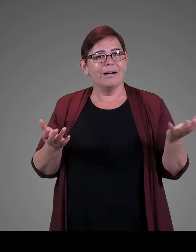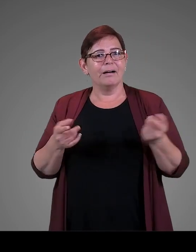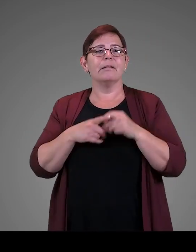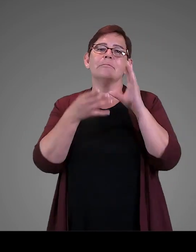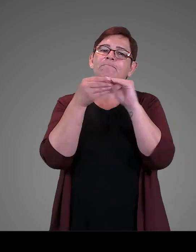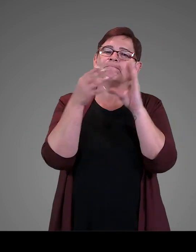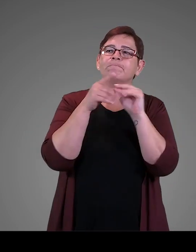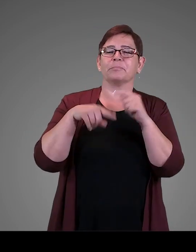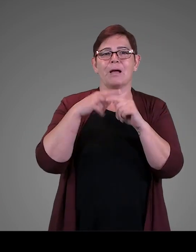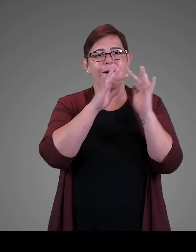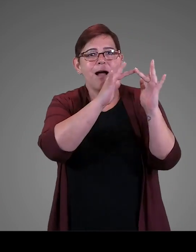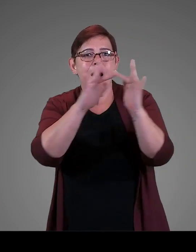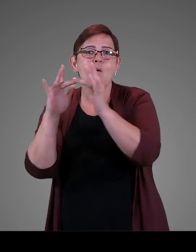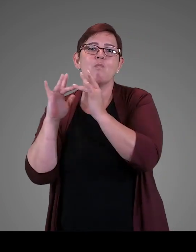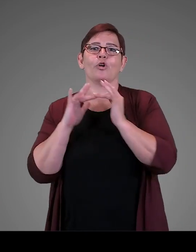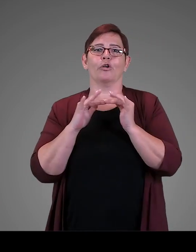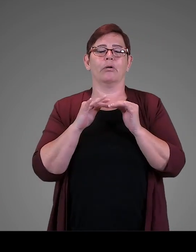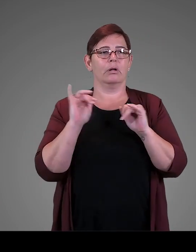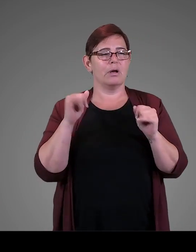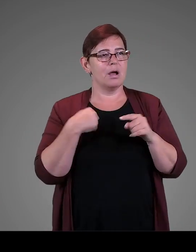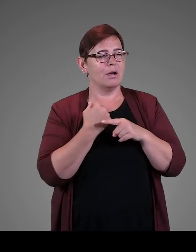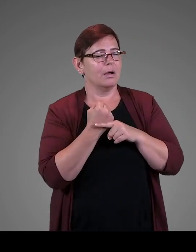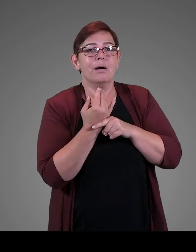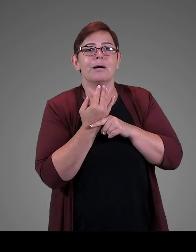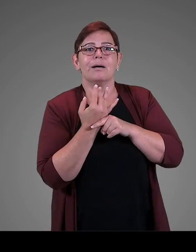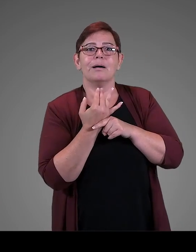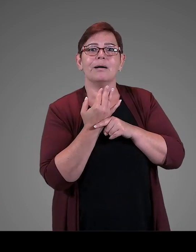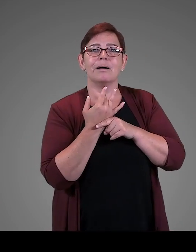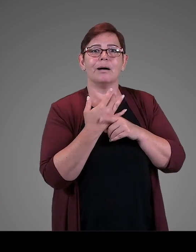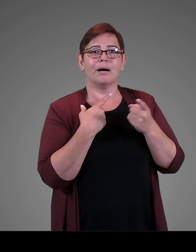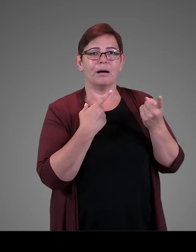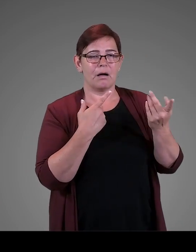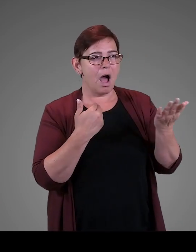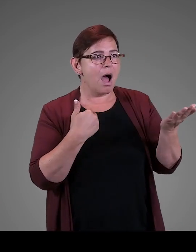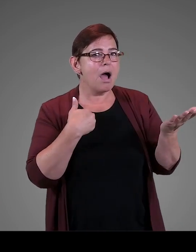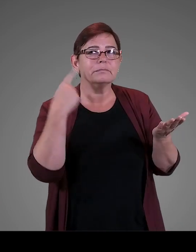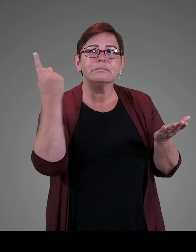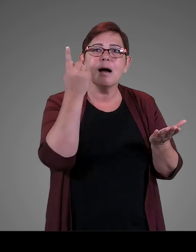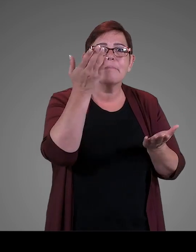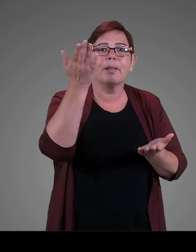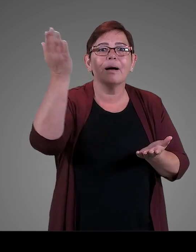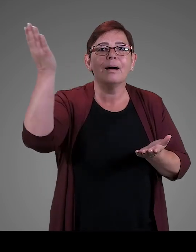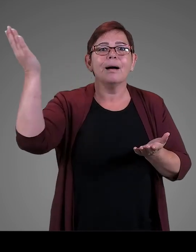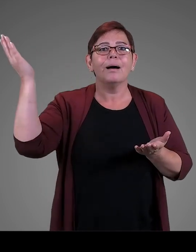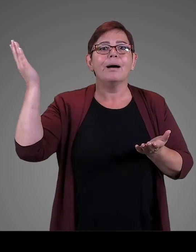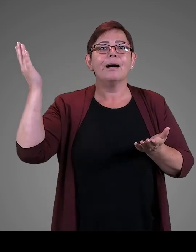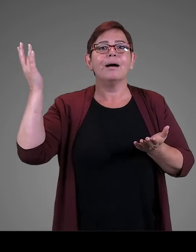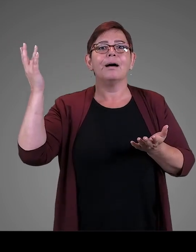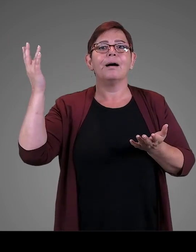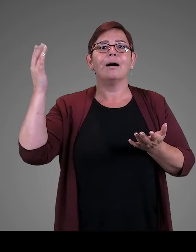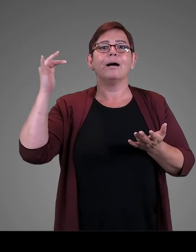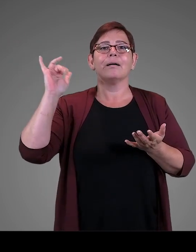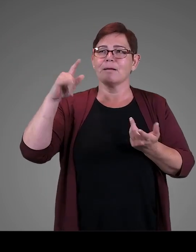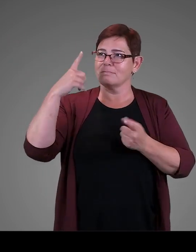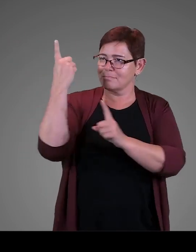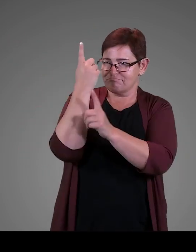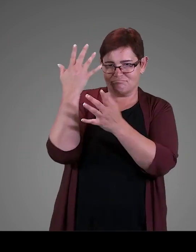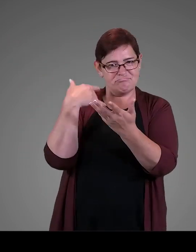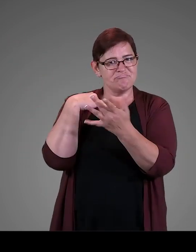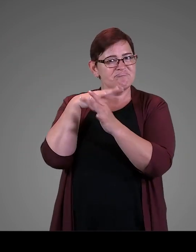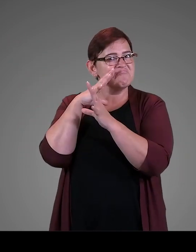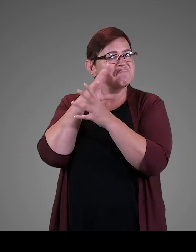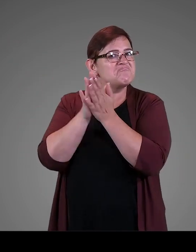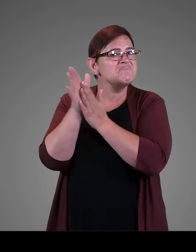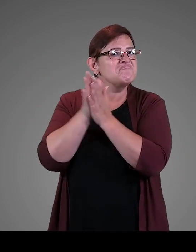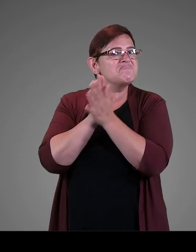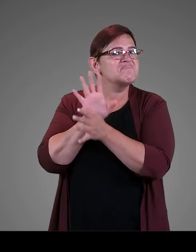il a dit, oui, c'est ça. Puis là, il avait tout parlé du réseau, tu sais. Puis j'étais comme, On dirait que c'était comme la première étincelle. Il me disait, il y a quelque chose qui existe